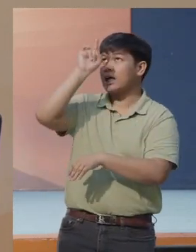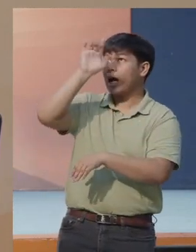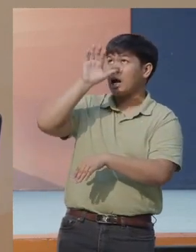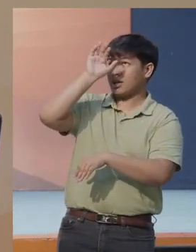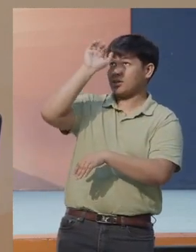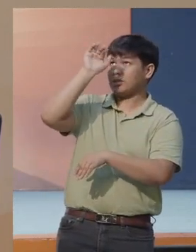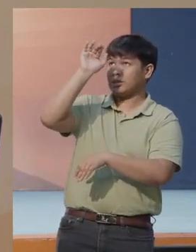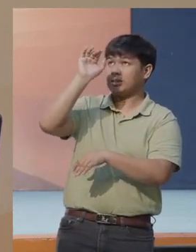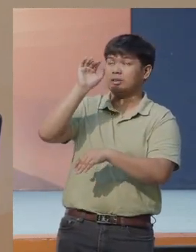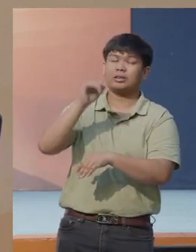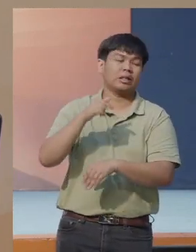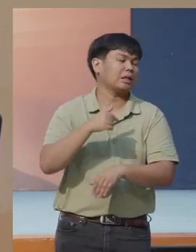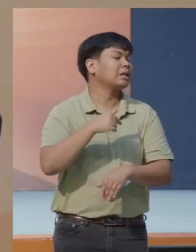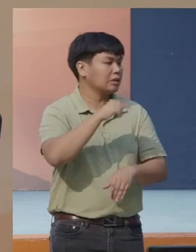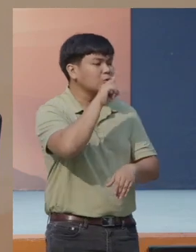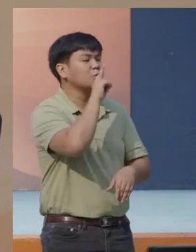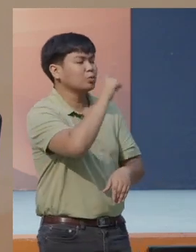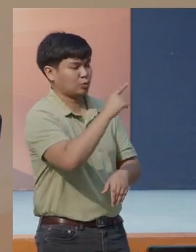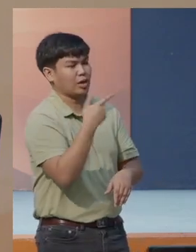na maliligtas.